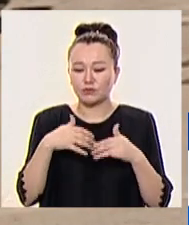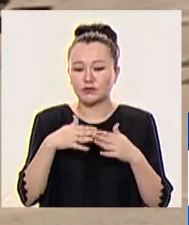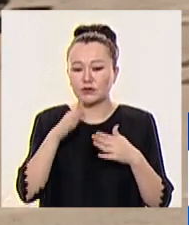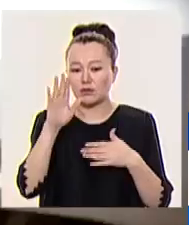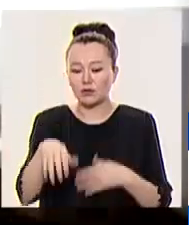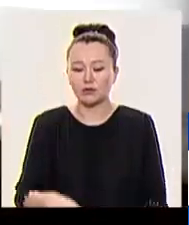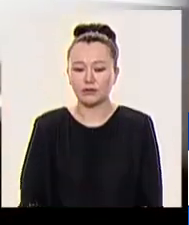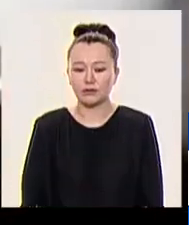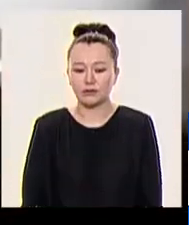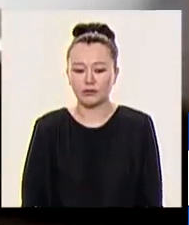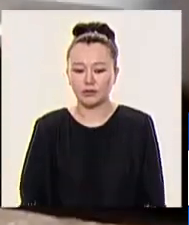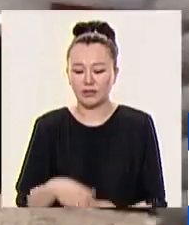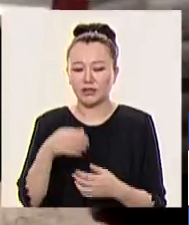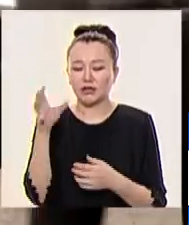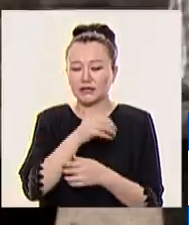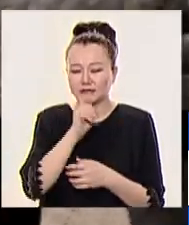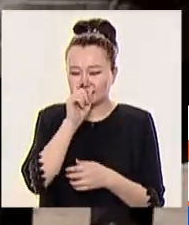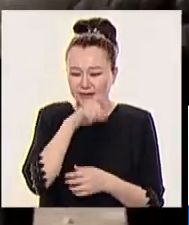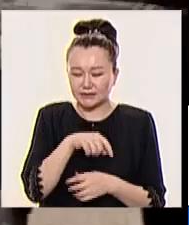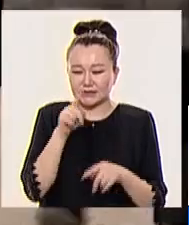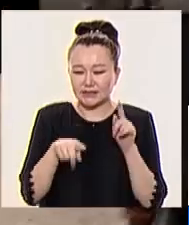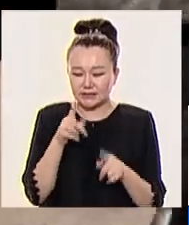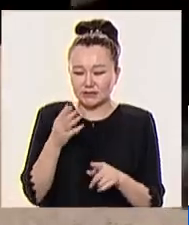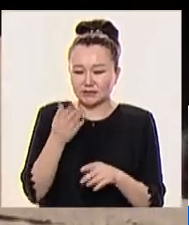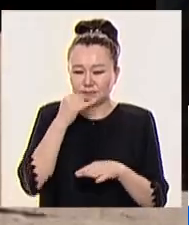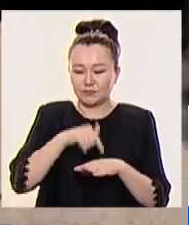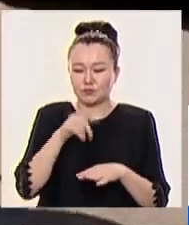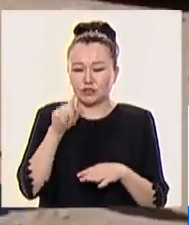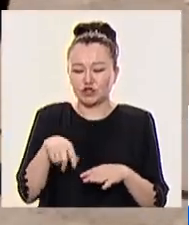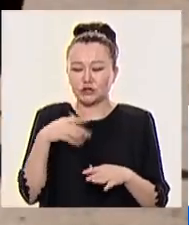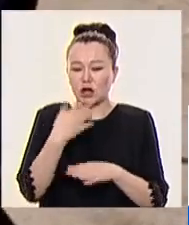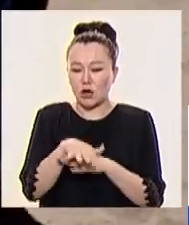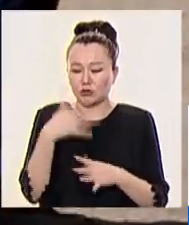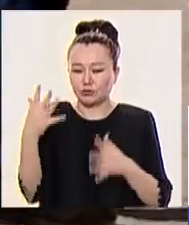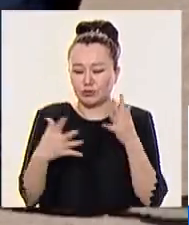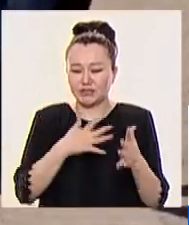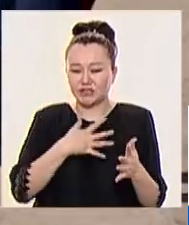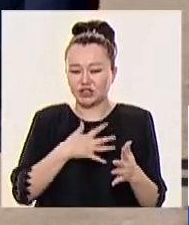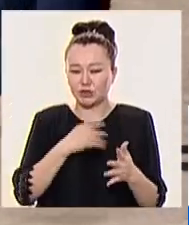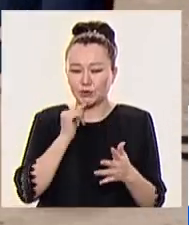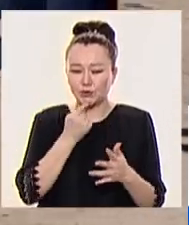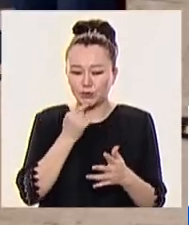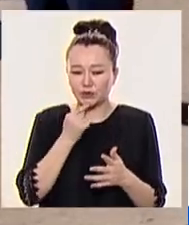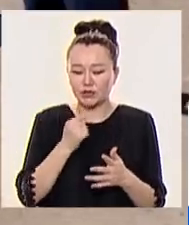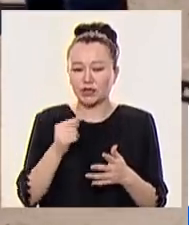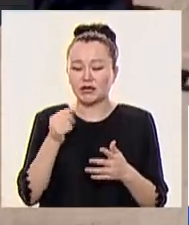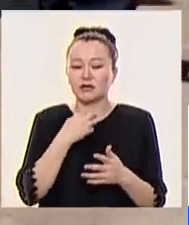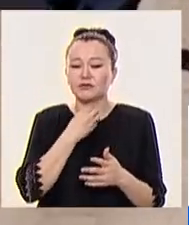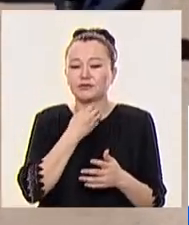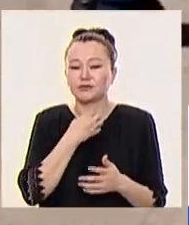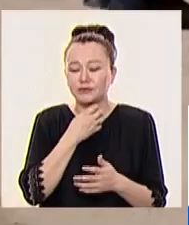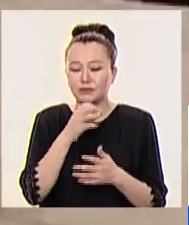эвакуировали. Едкий кисло-горький запах остро ощущается даже на открытом воздухе. От него трудно дышать. Першит в горле